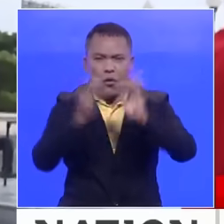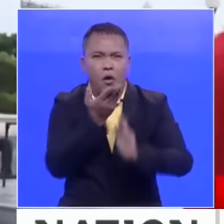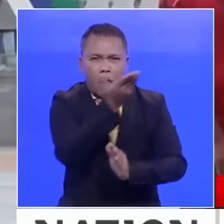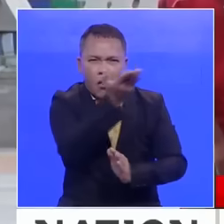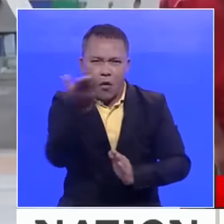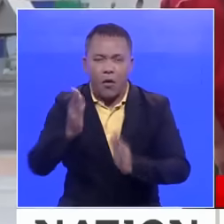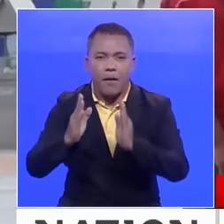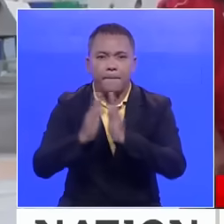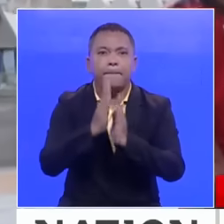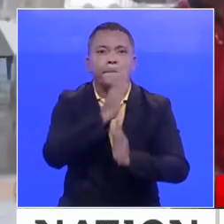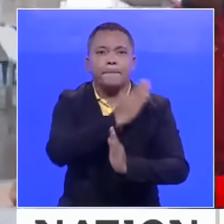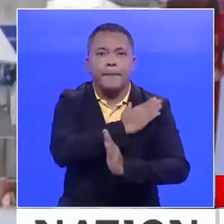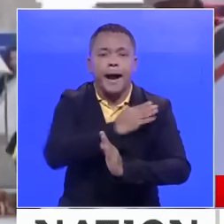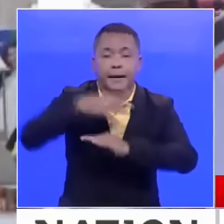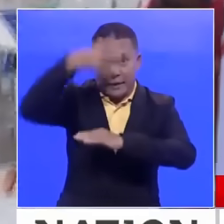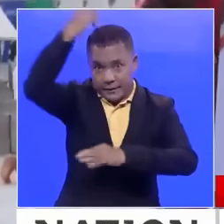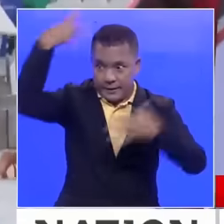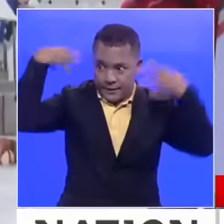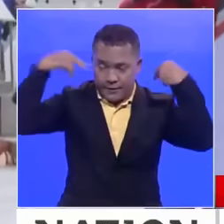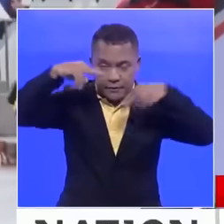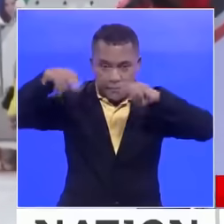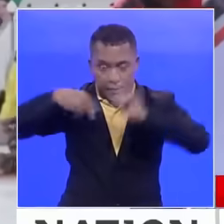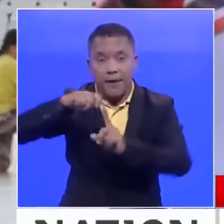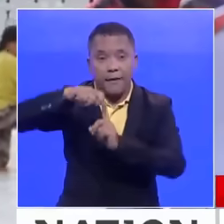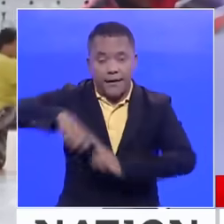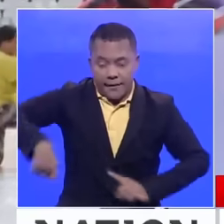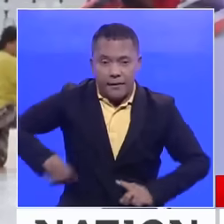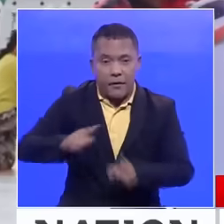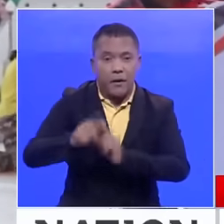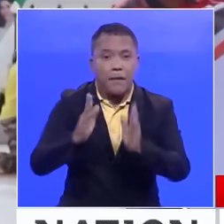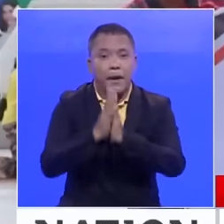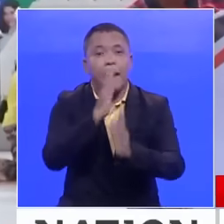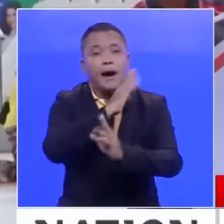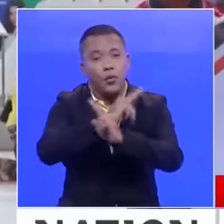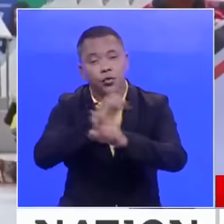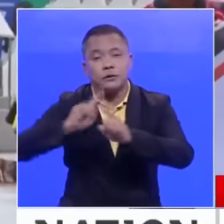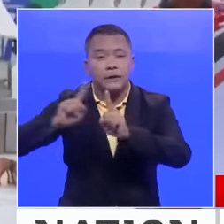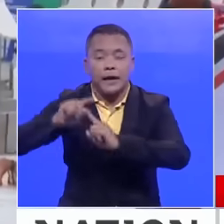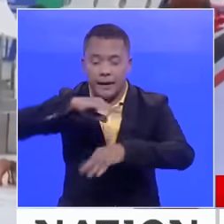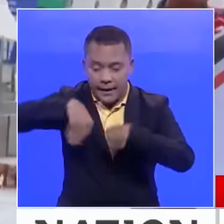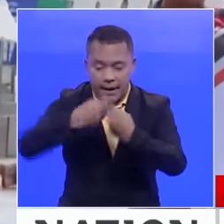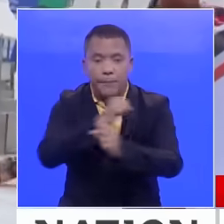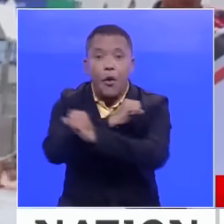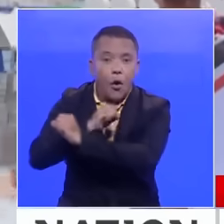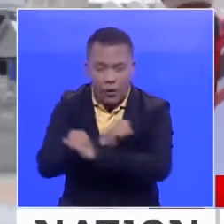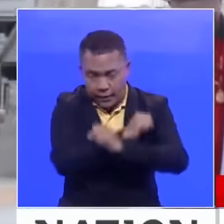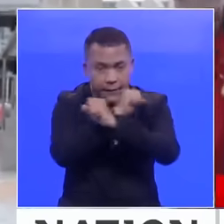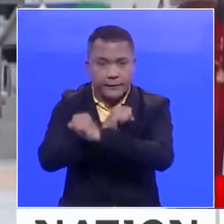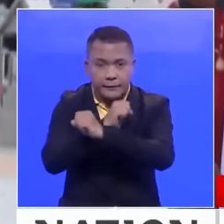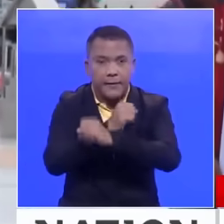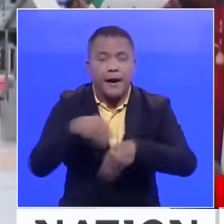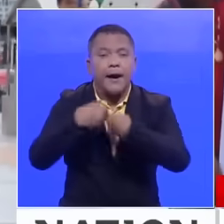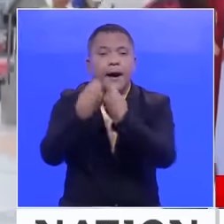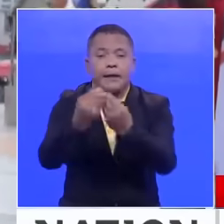สยามเทวาธิราชพรคุณย่าโมพรหลวงพ่อคูณและสิ่งศักดิ์สิทธิ์ทั้งหลายทรงปกป้องคุ้มครองมอบความเป็น